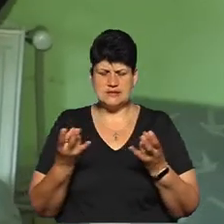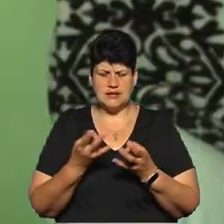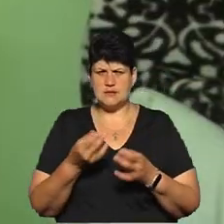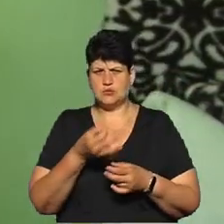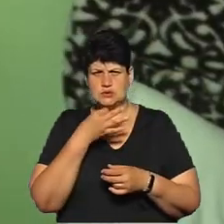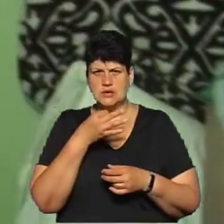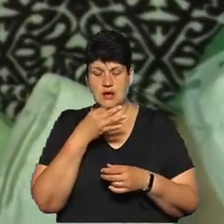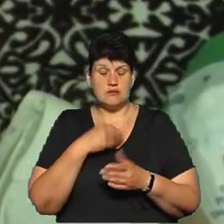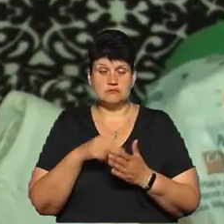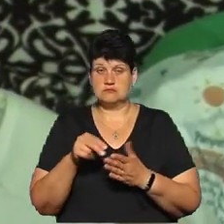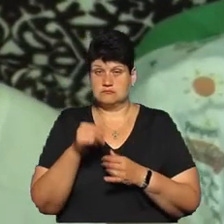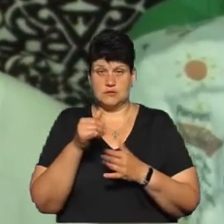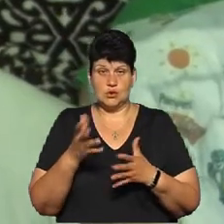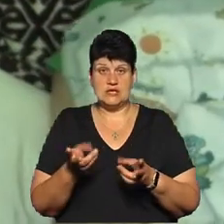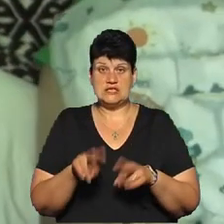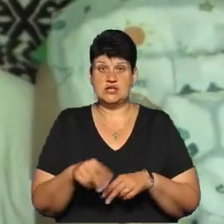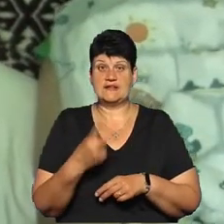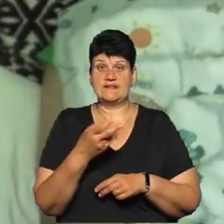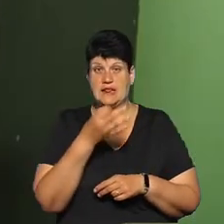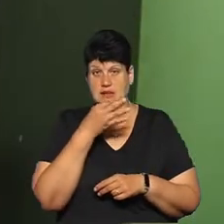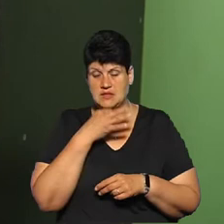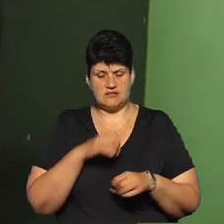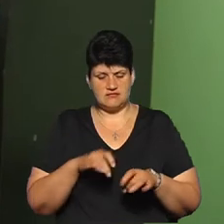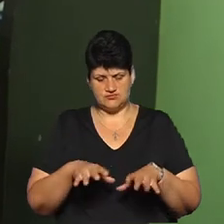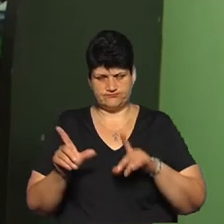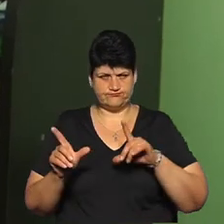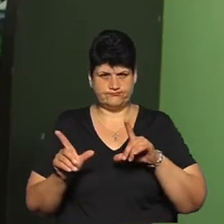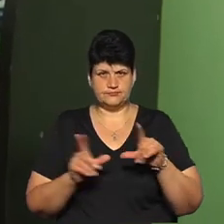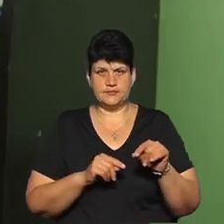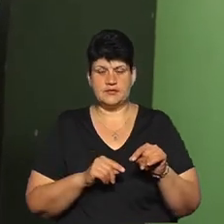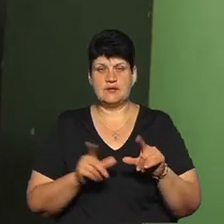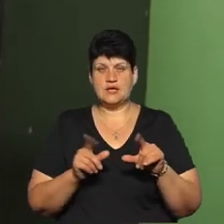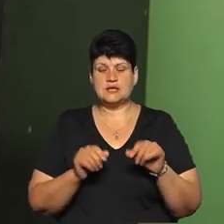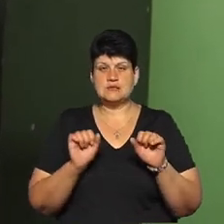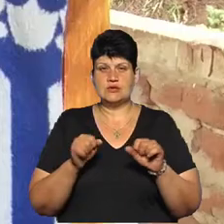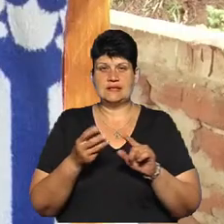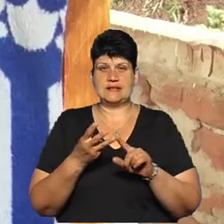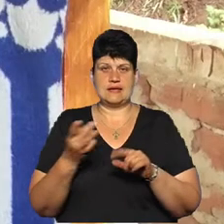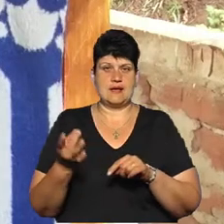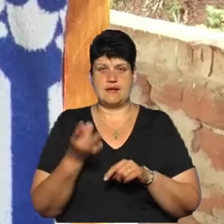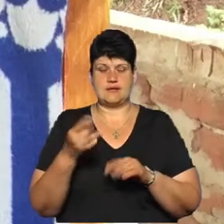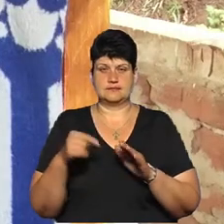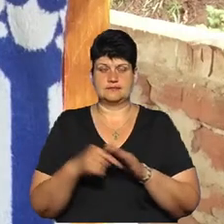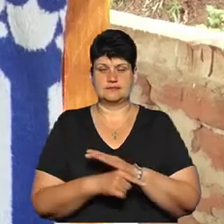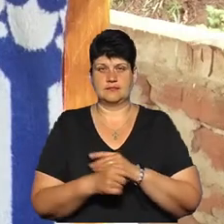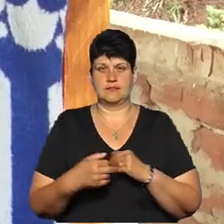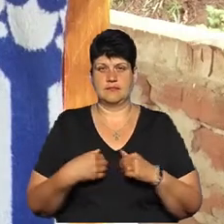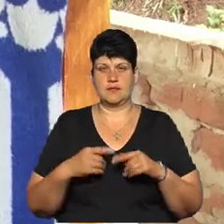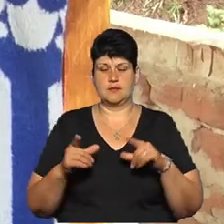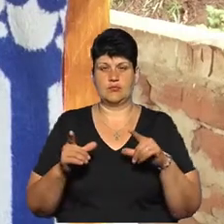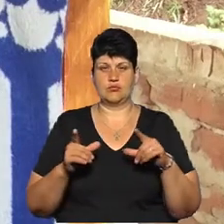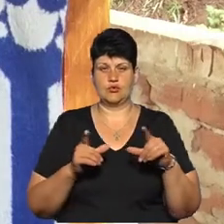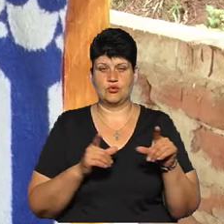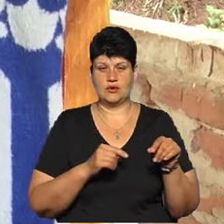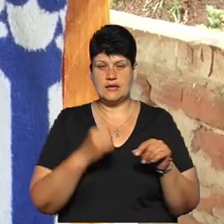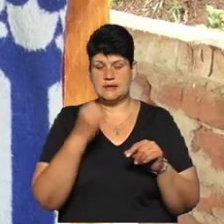могли. Коли залишилось дві таблетки, вирішили їхати. Виїхати змогли тільки з третього разу. Ми приїхали благодаря